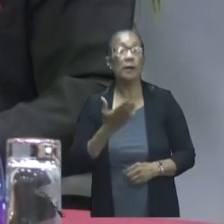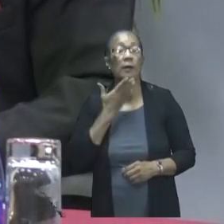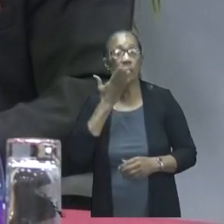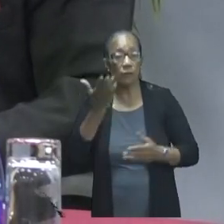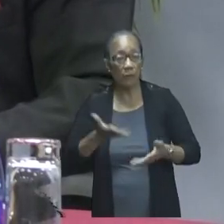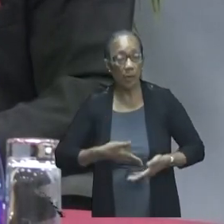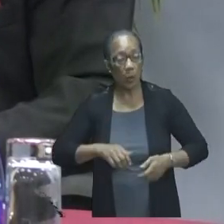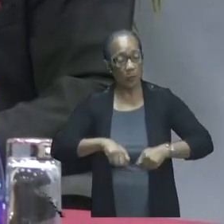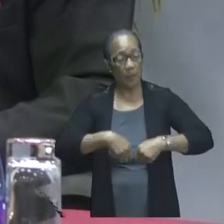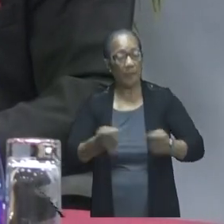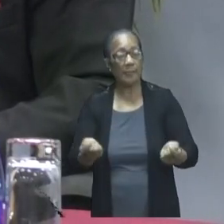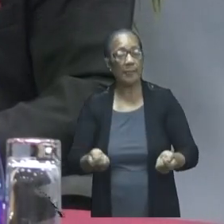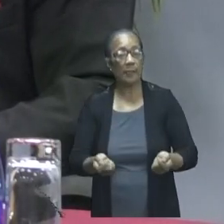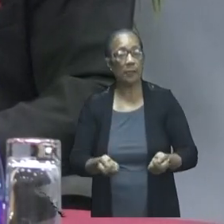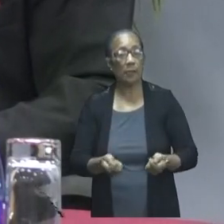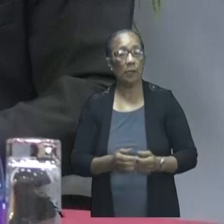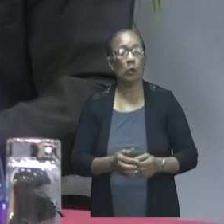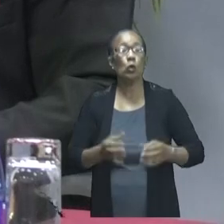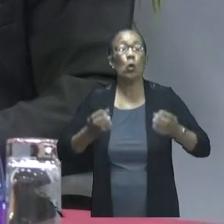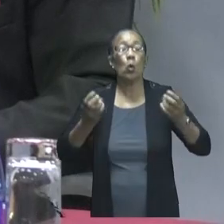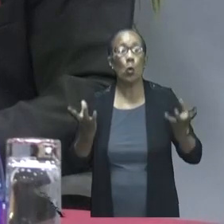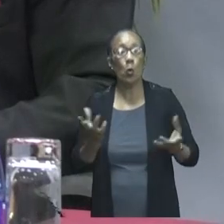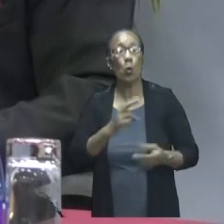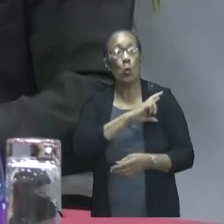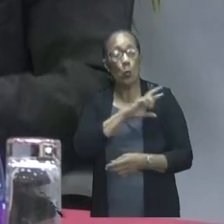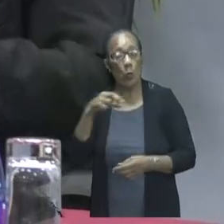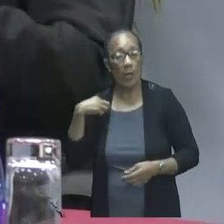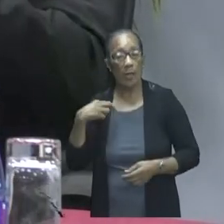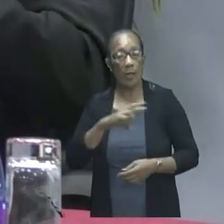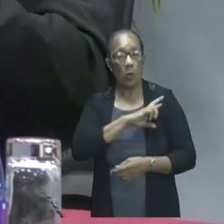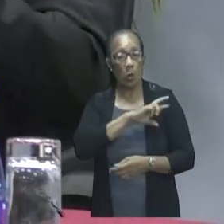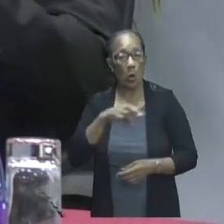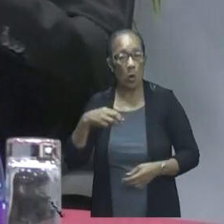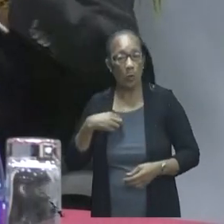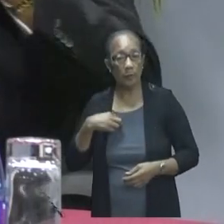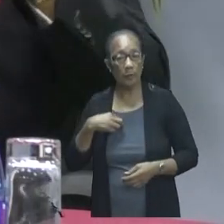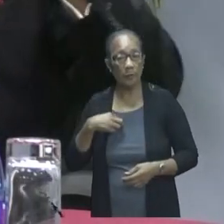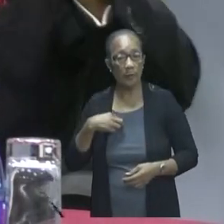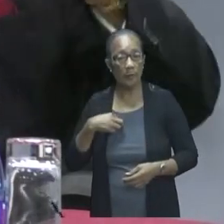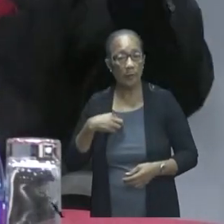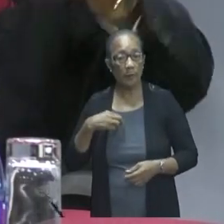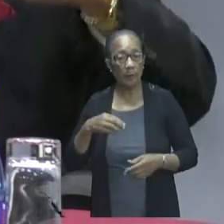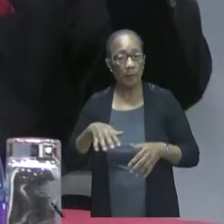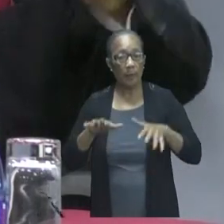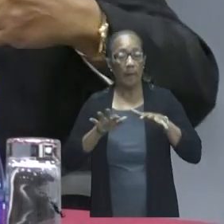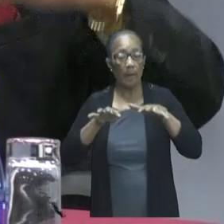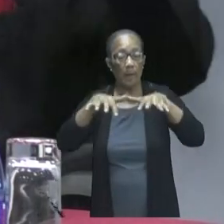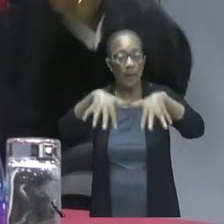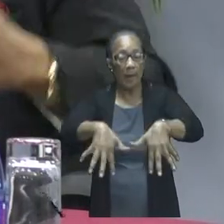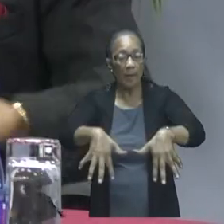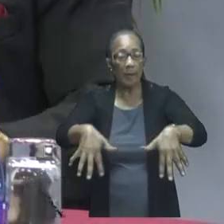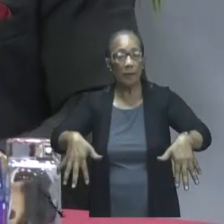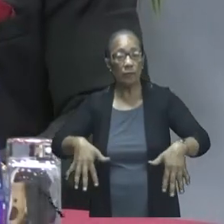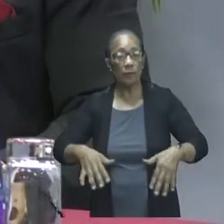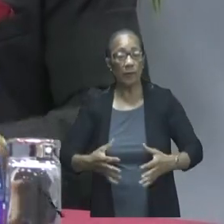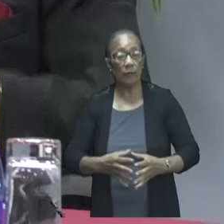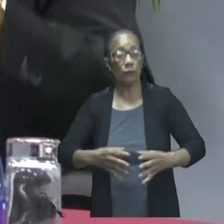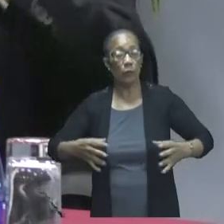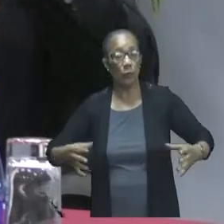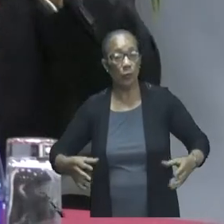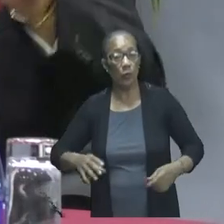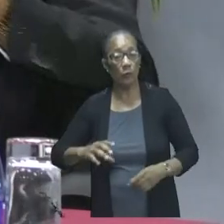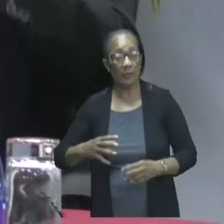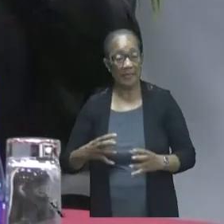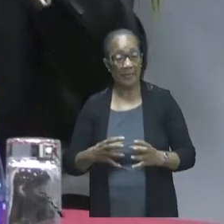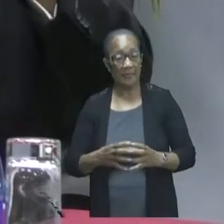gepresenteerd namelijk hoe we onze manga rover cultivatie kunnen voor rijm of versneld voor rijnmond samen